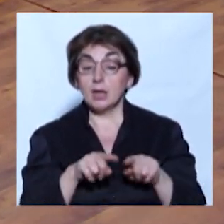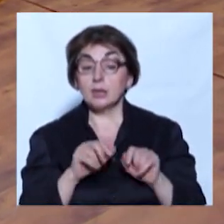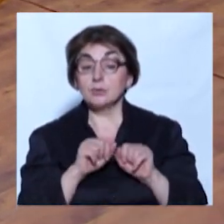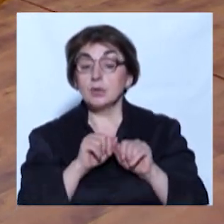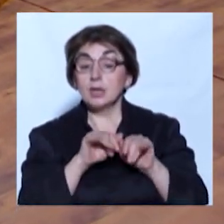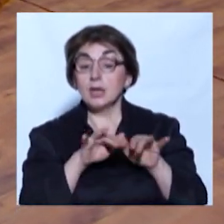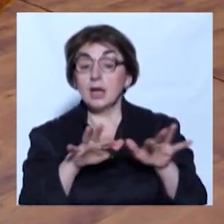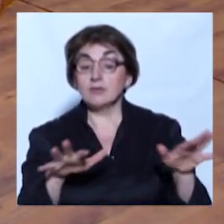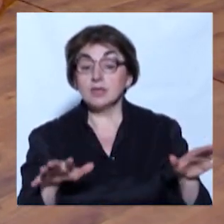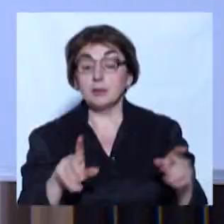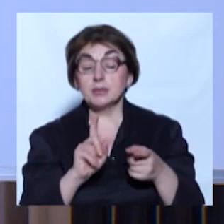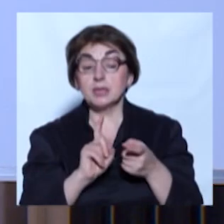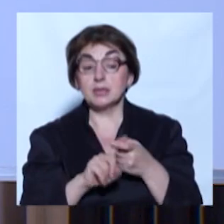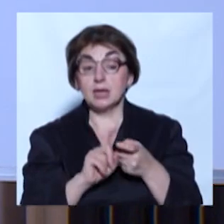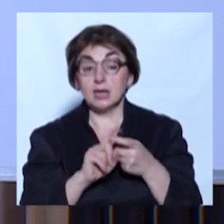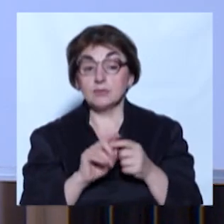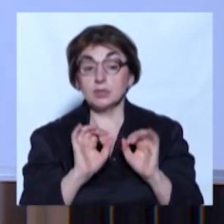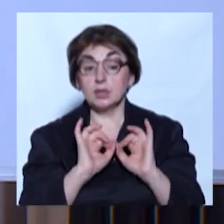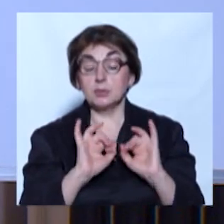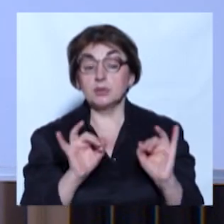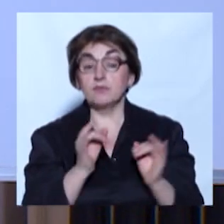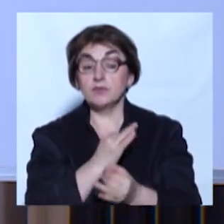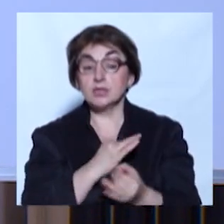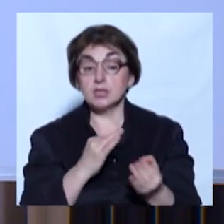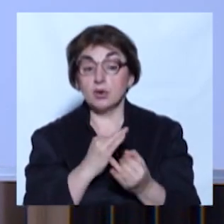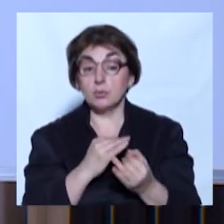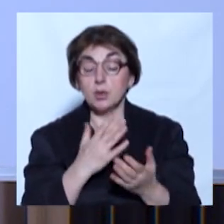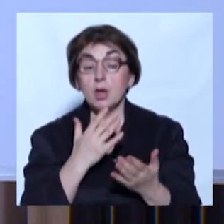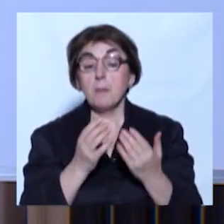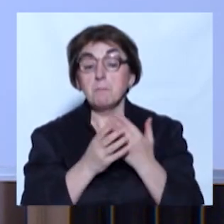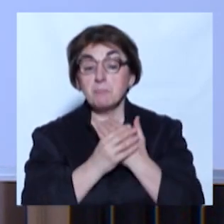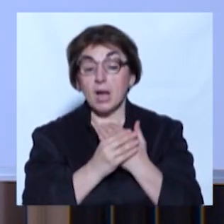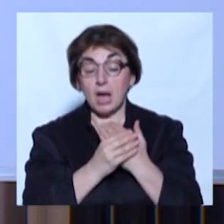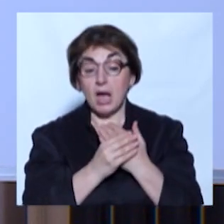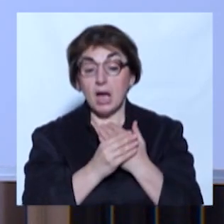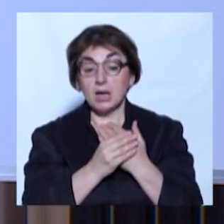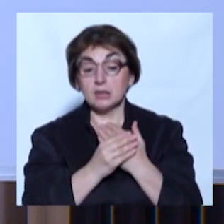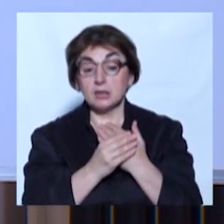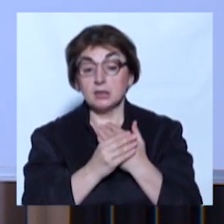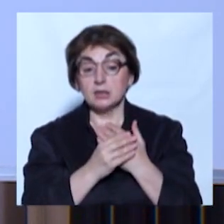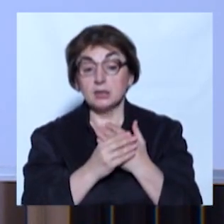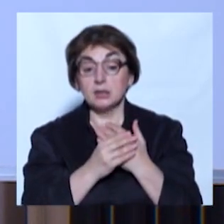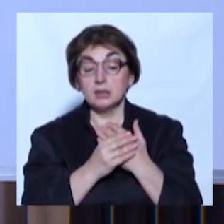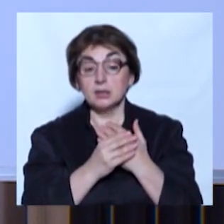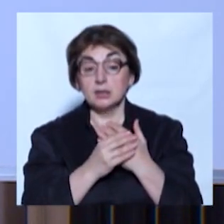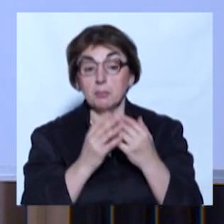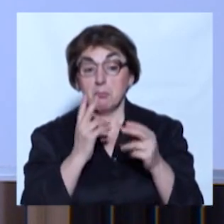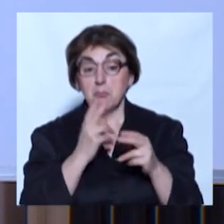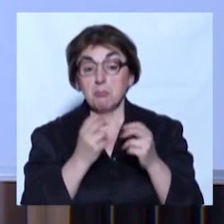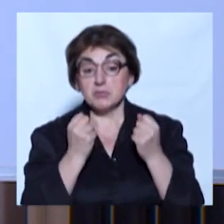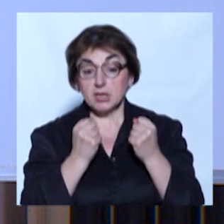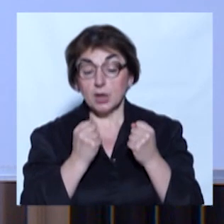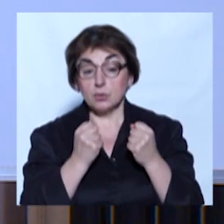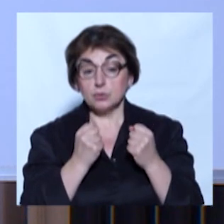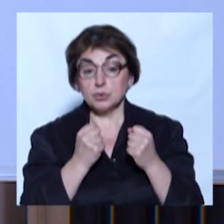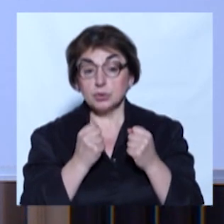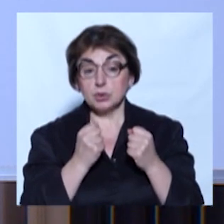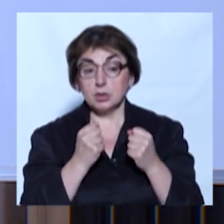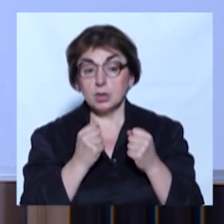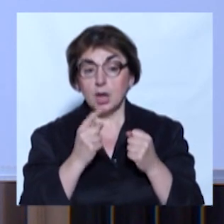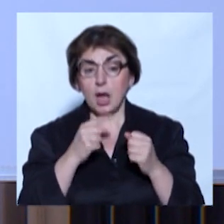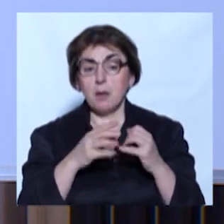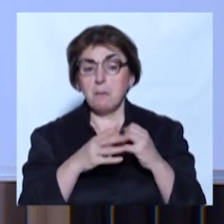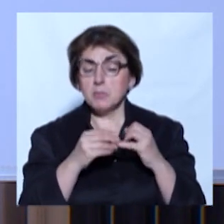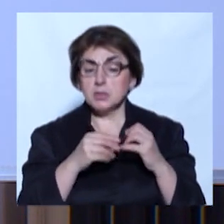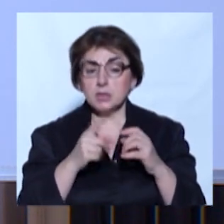დაკავშირებით ვისაუბროთ და ჩვენ ვთქვით რომ არსხეულში ვრცელდება ბგერა. Აი მაგალითად ძველად გუშაგები